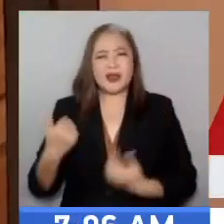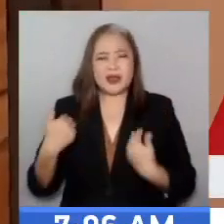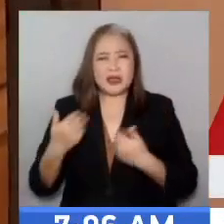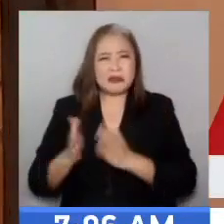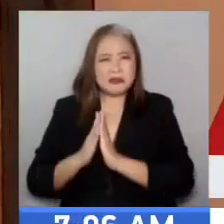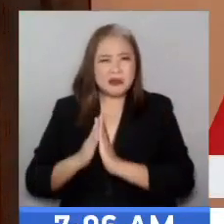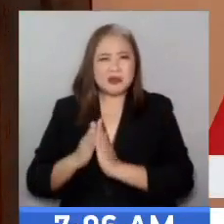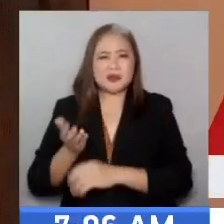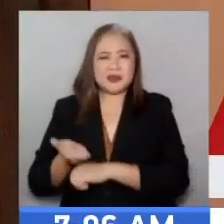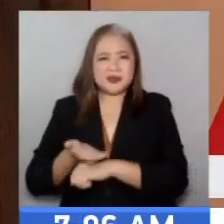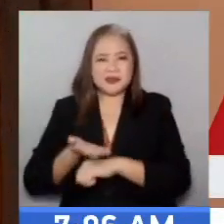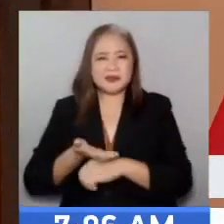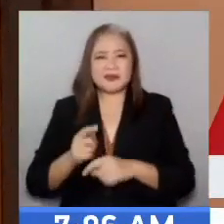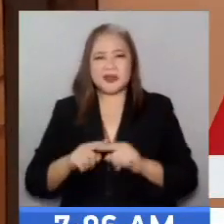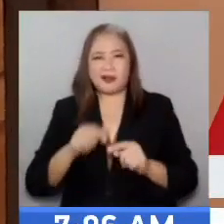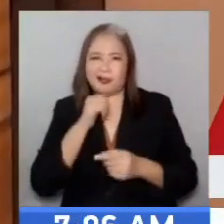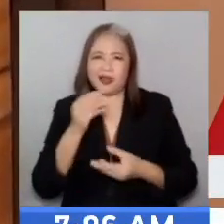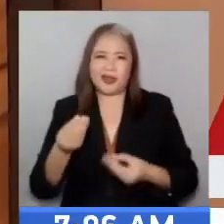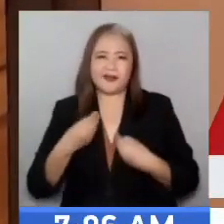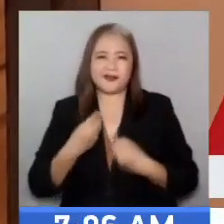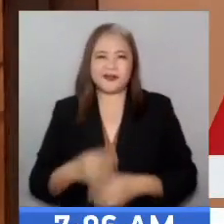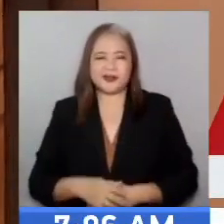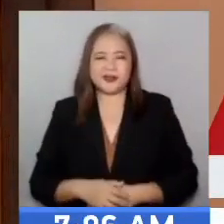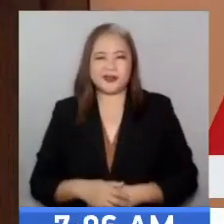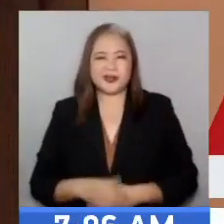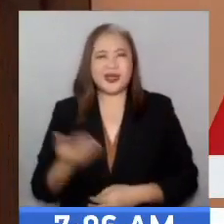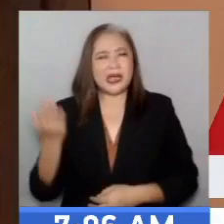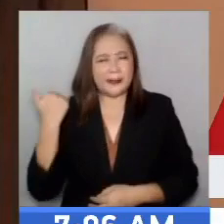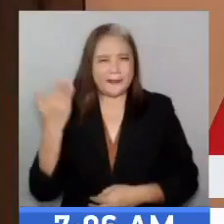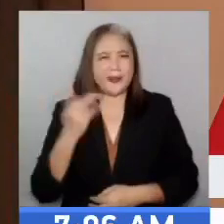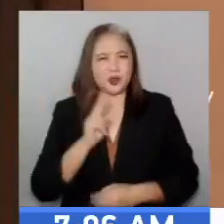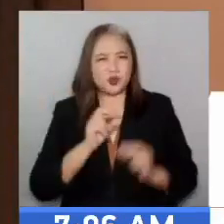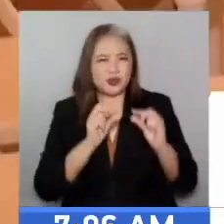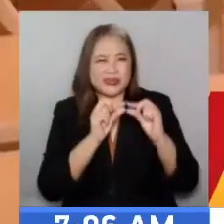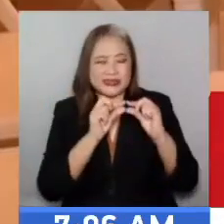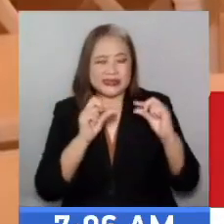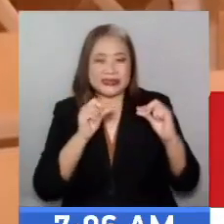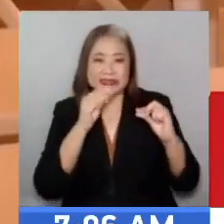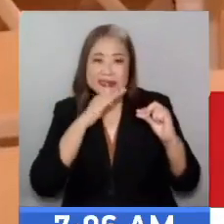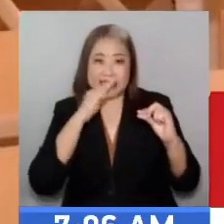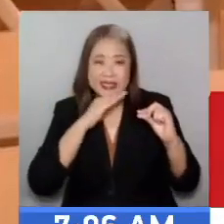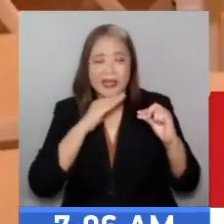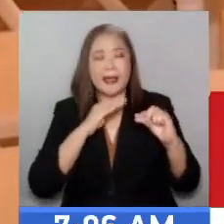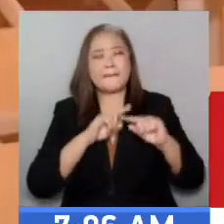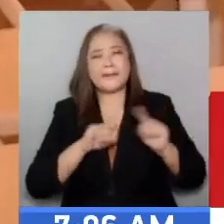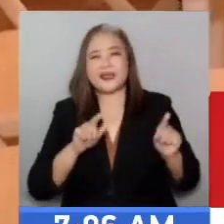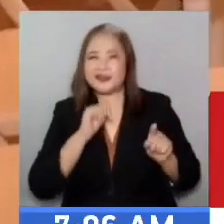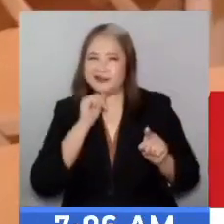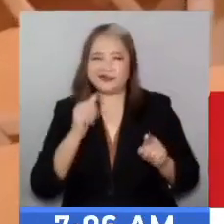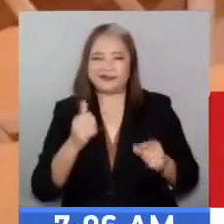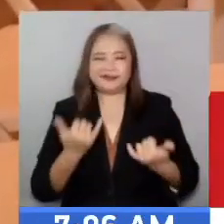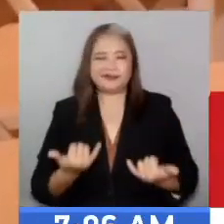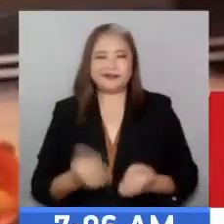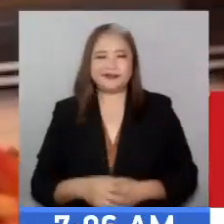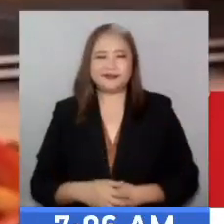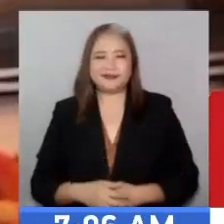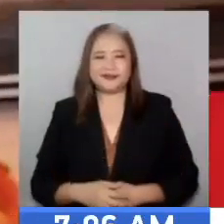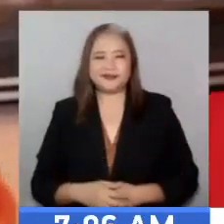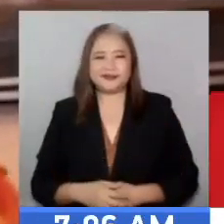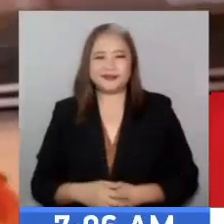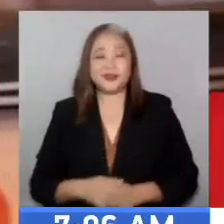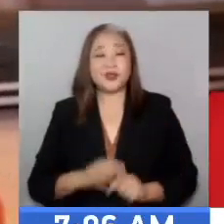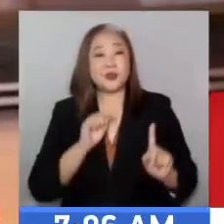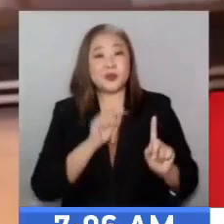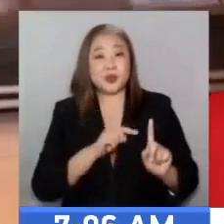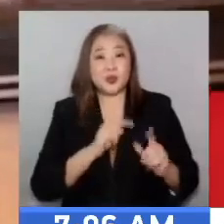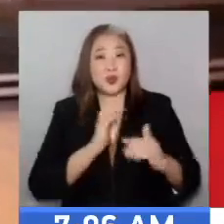sa mahal. Dati naman po gumagamit kami pero ngayon wala na. Ang suki sa kainan na si June Mark, mas trip daw na